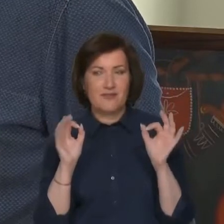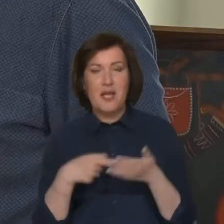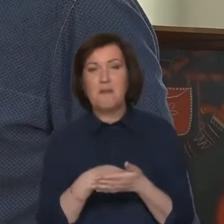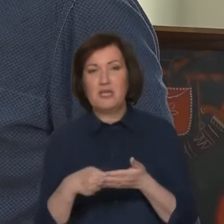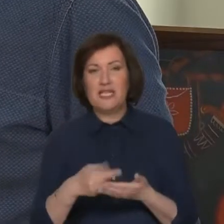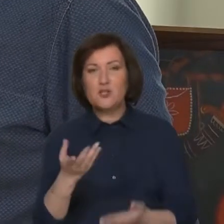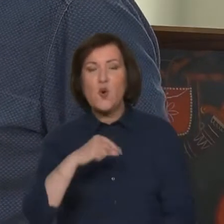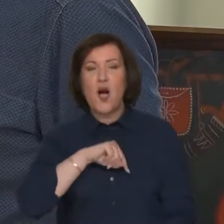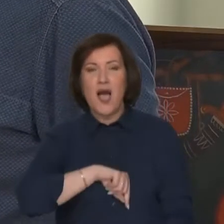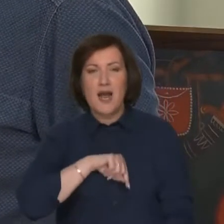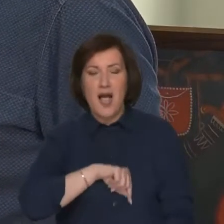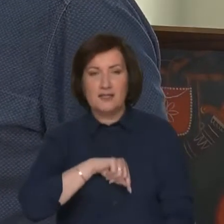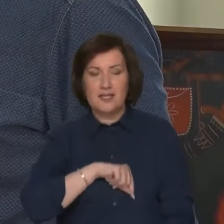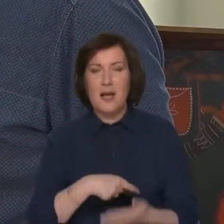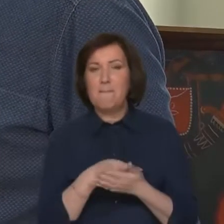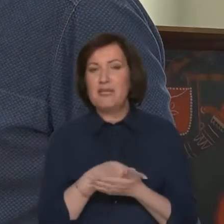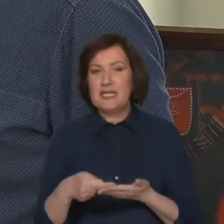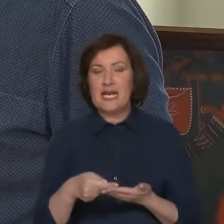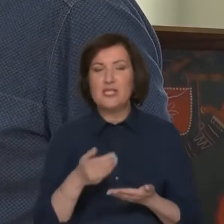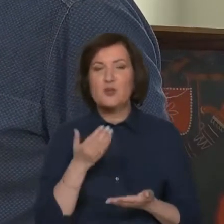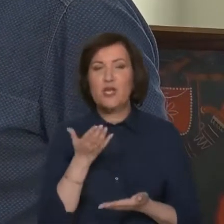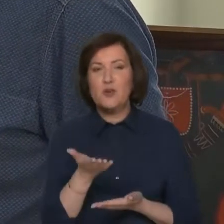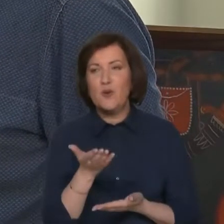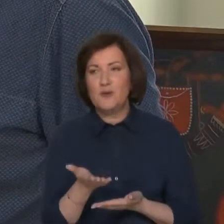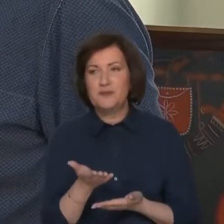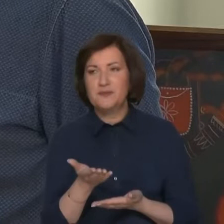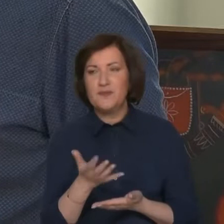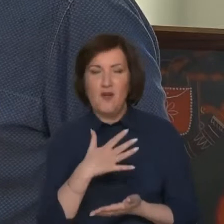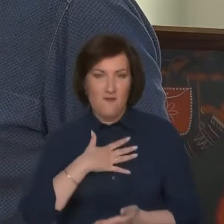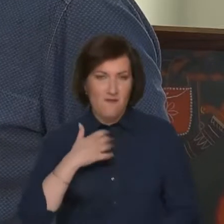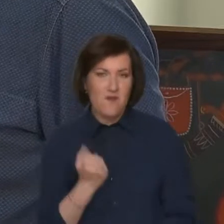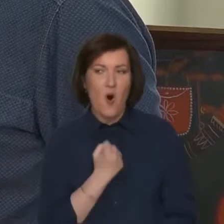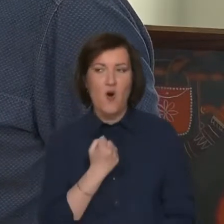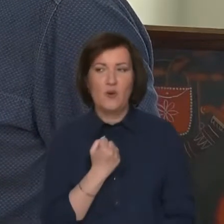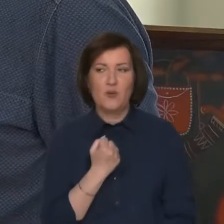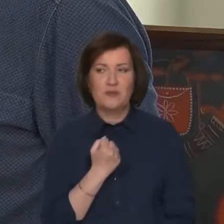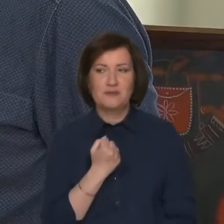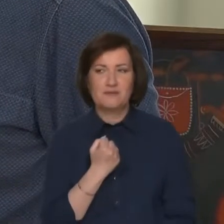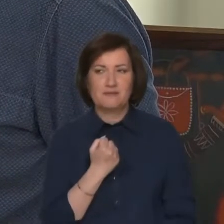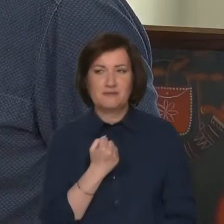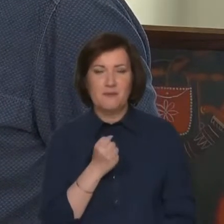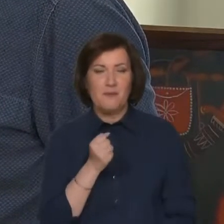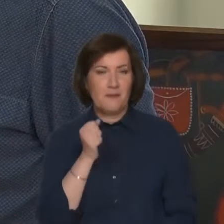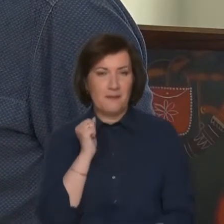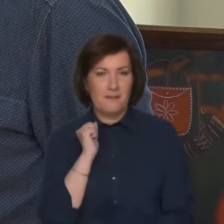підкреслює його характер, підкреслює його волю. Прямо по